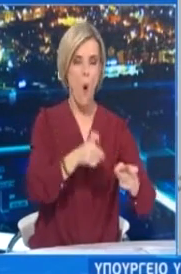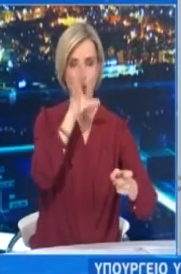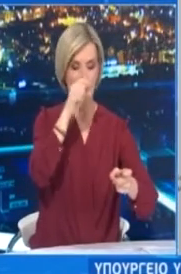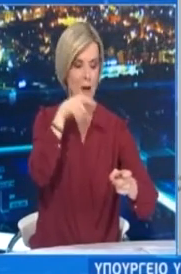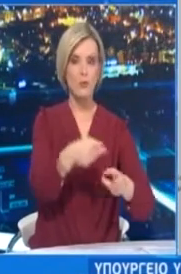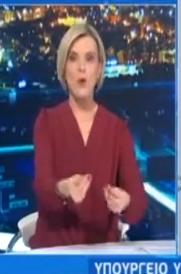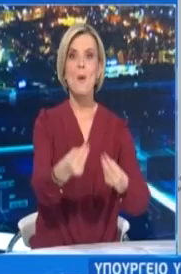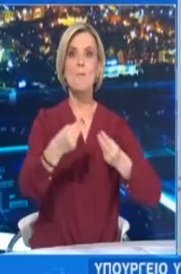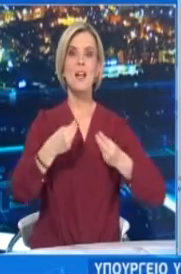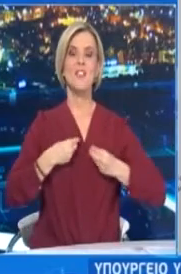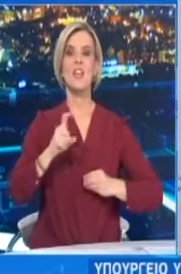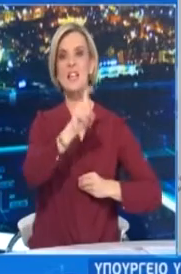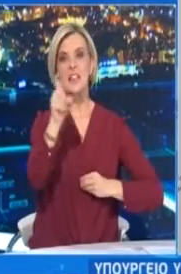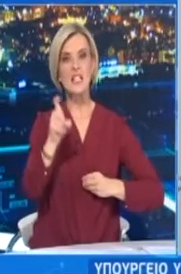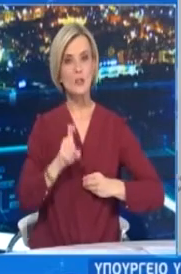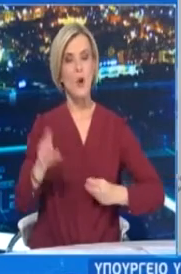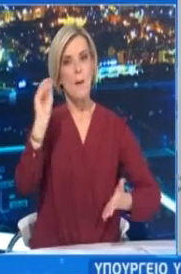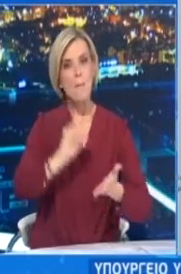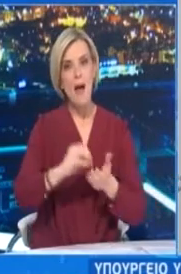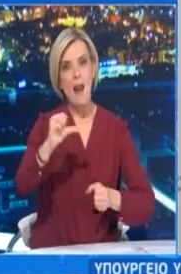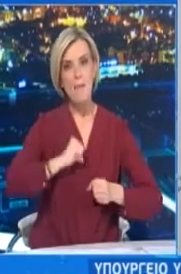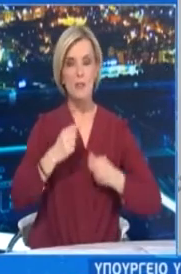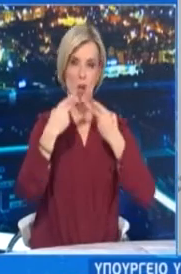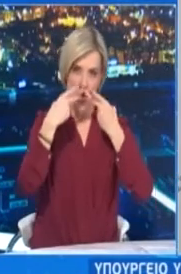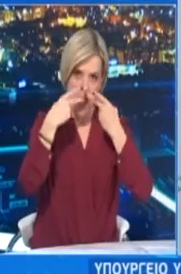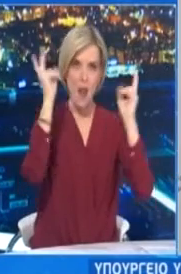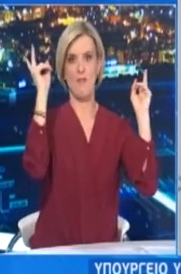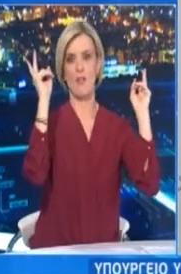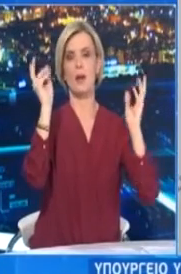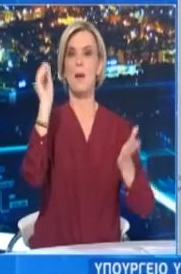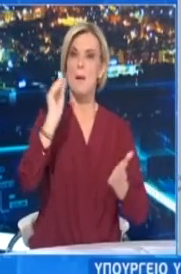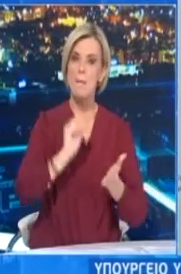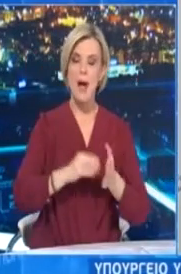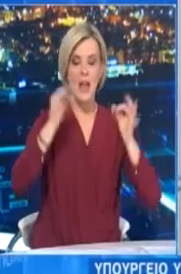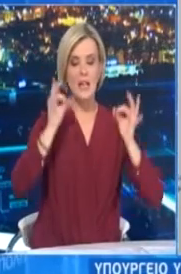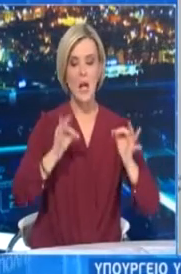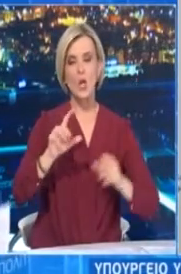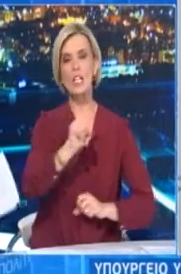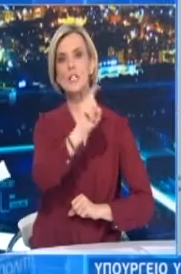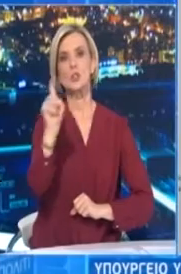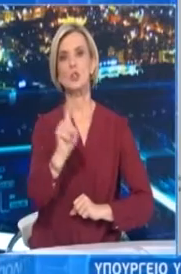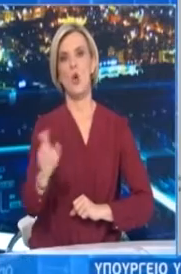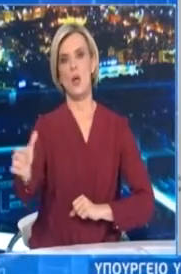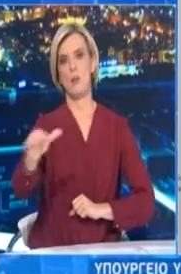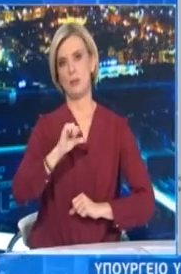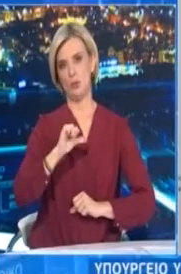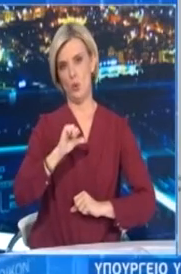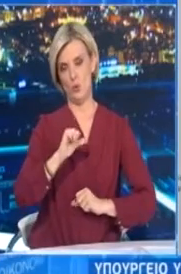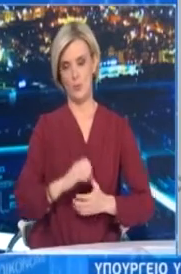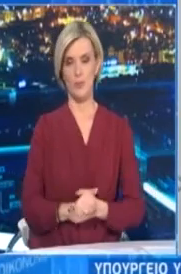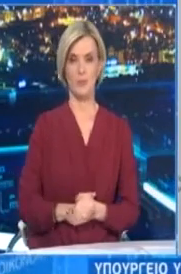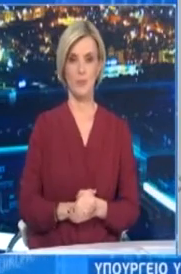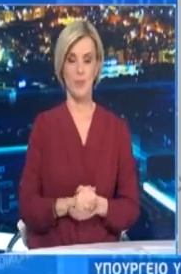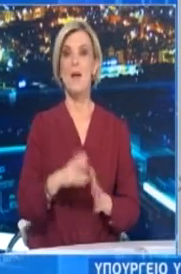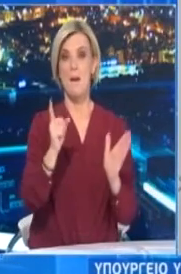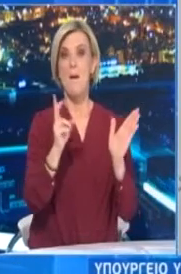δρόμο για την έξοδο από αυτή τη δύσκολη κατάσταση και θα μας βοηθήσει να ανακτήσουμε την κανονική ζωή μας. Θα πρέπει ο καθένας